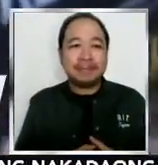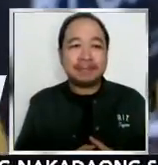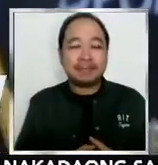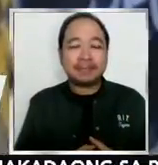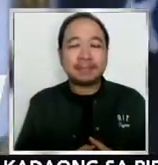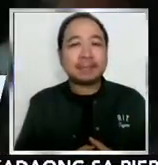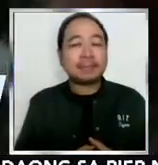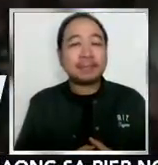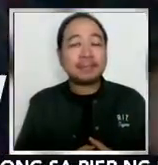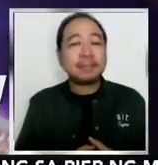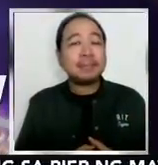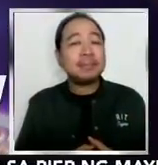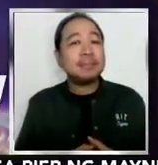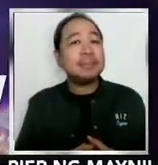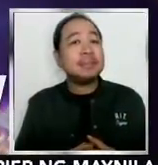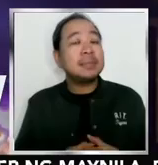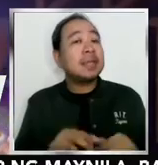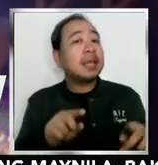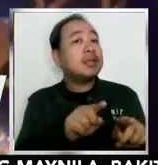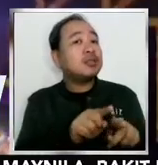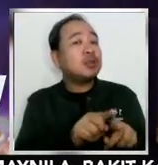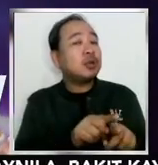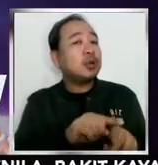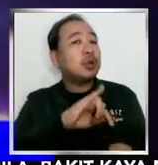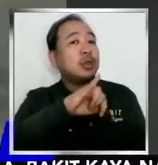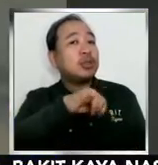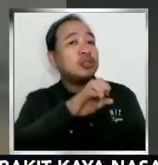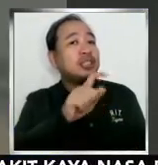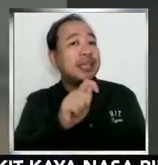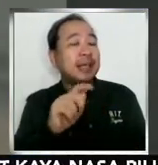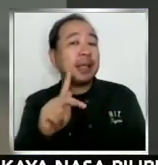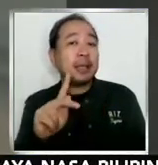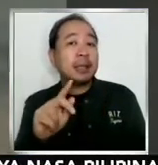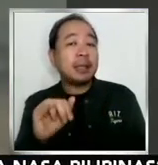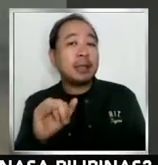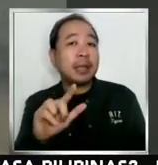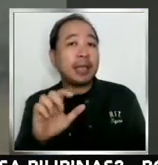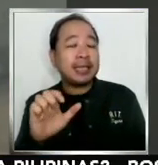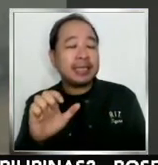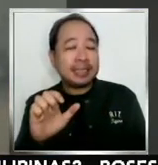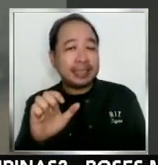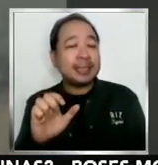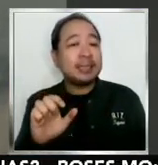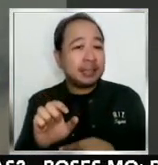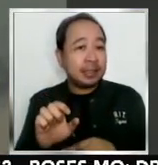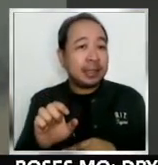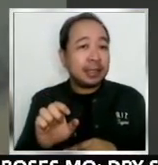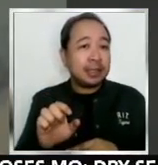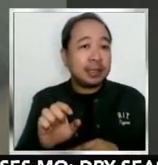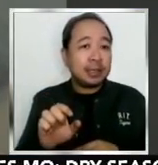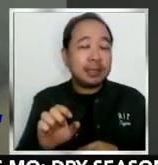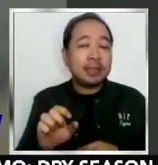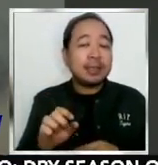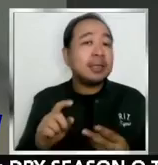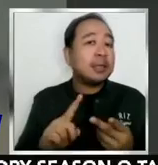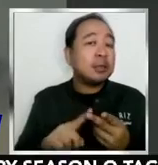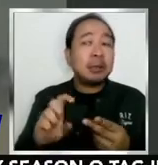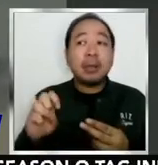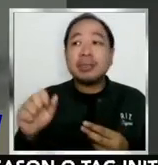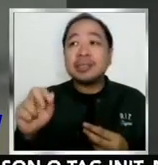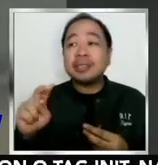Hindi rin nagpahuli si Jem, Kylie Padilla. Siyempre yung mga si Kylie Padilla, si Sanya